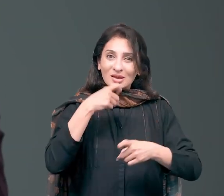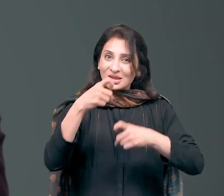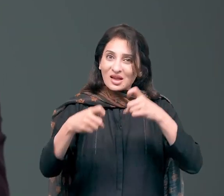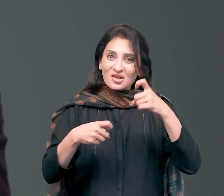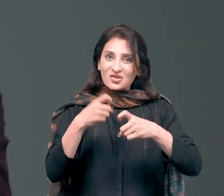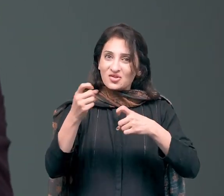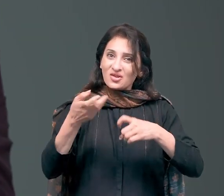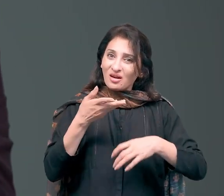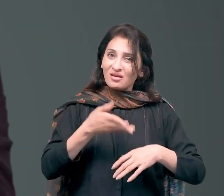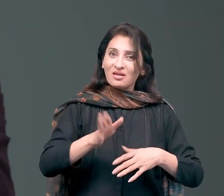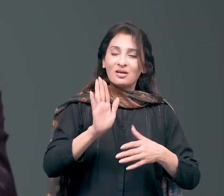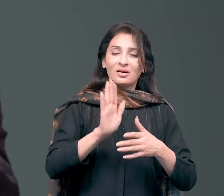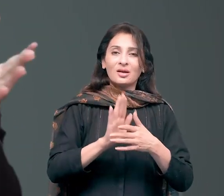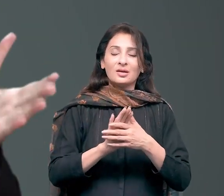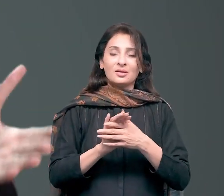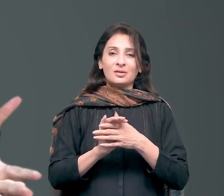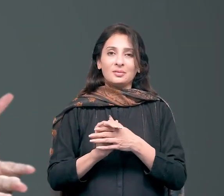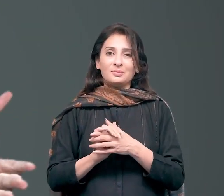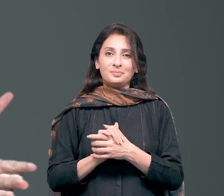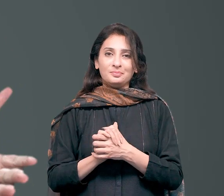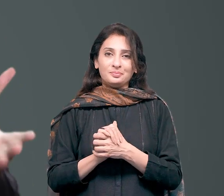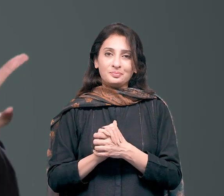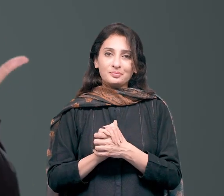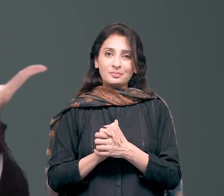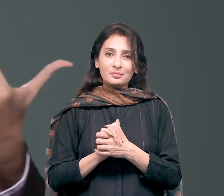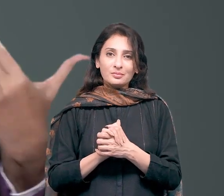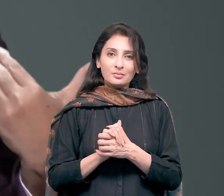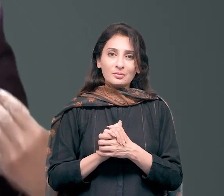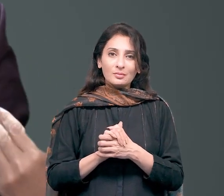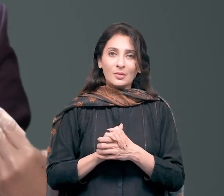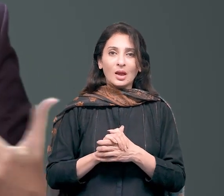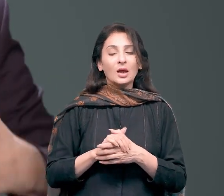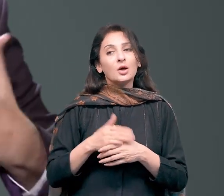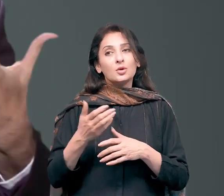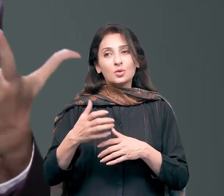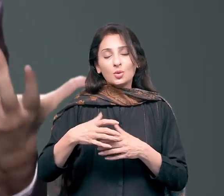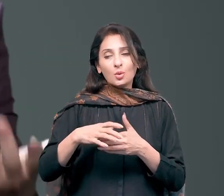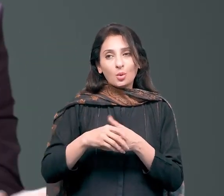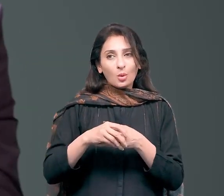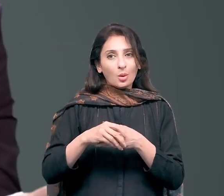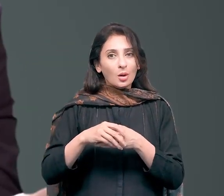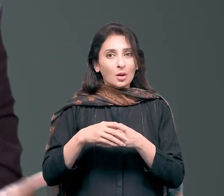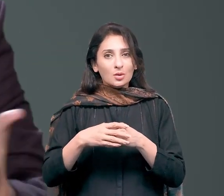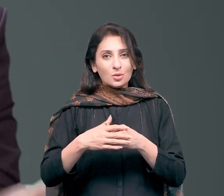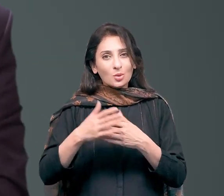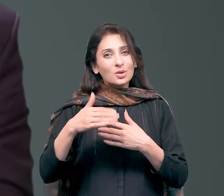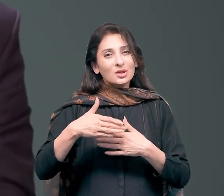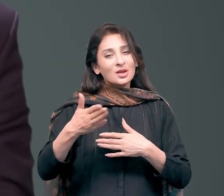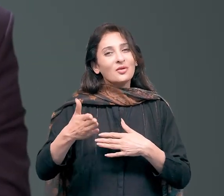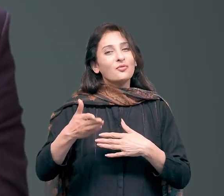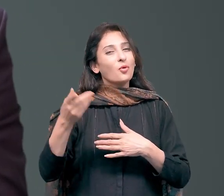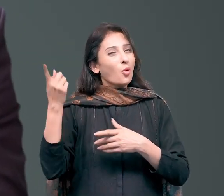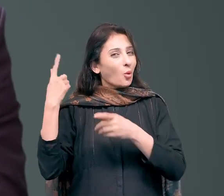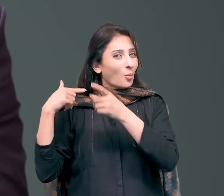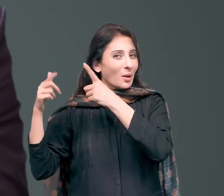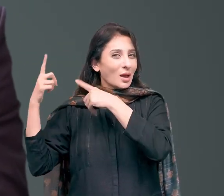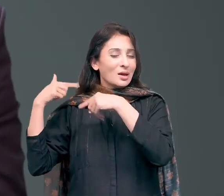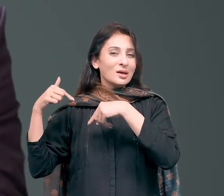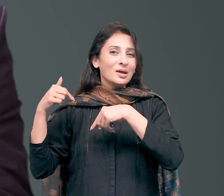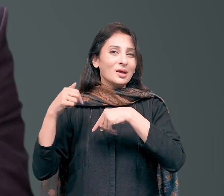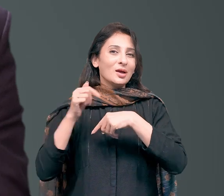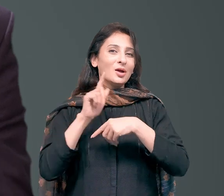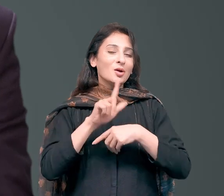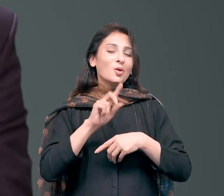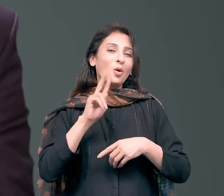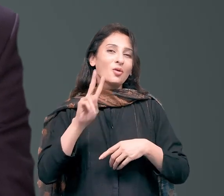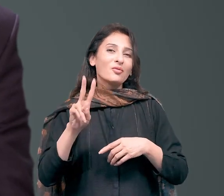مطالبہ پاکستان کا اور ہندوستان کی تقسیم کا، آپ تو ہمارے بھائی ہیں، اب ہم آپ کو آپ کی ناراضگیاں دور کرتے ہیں.